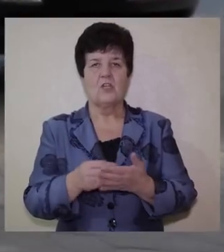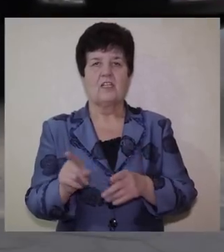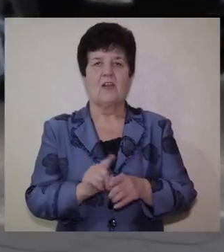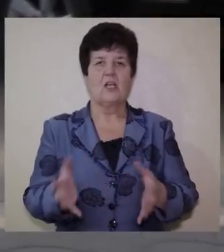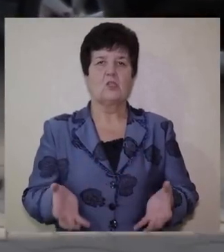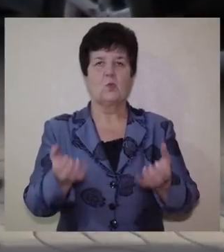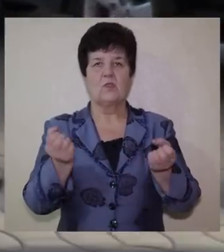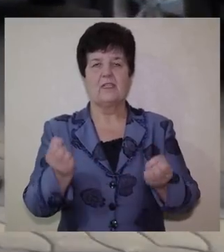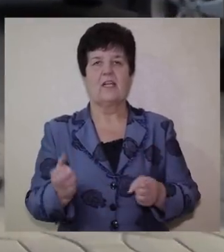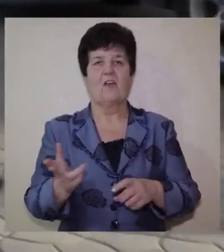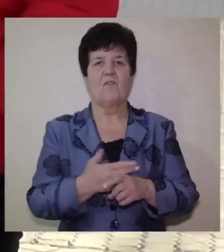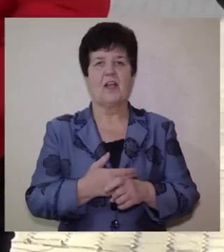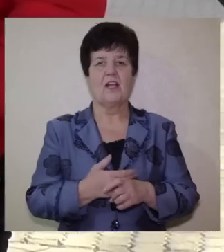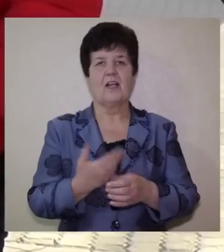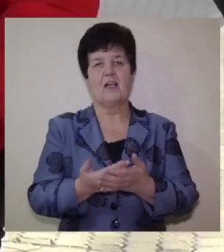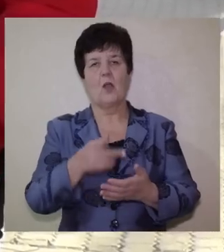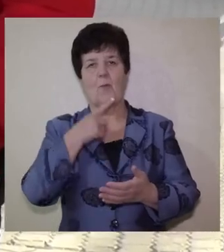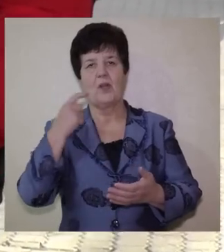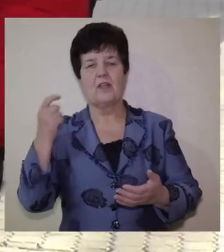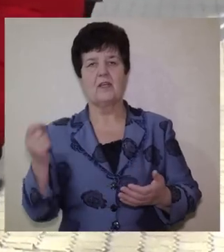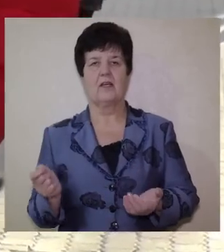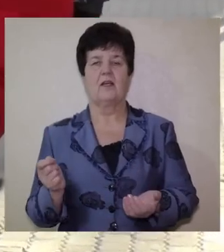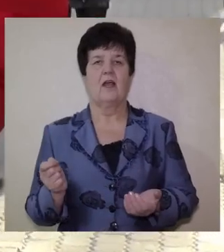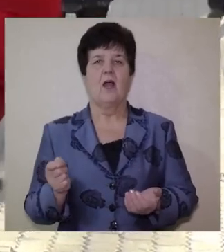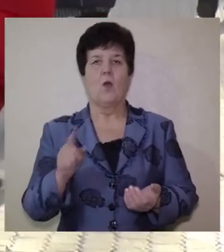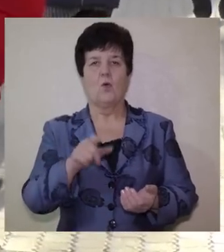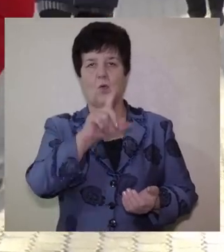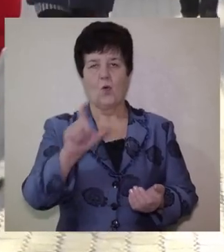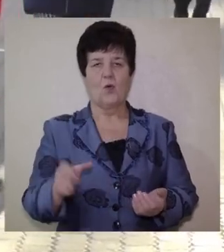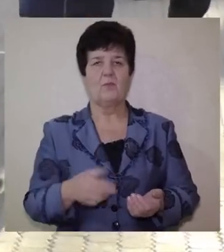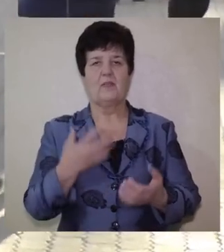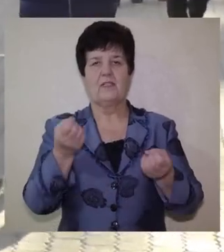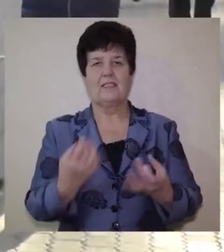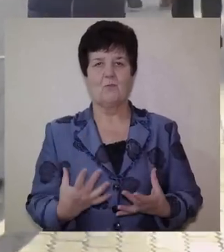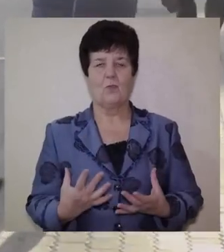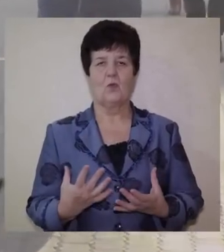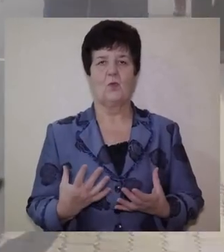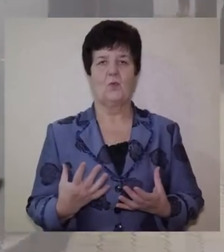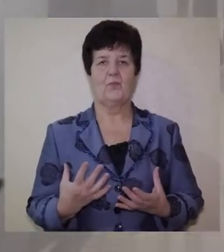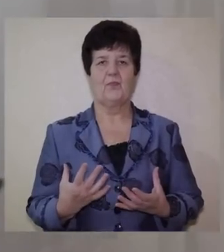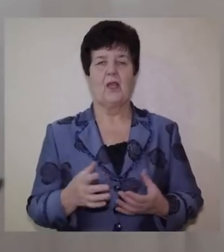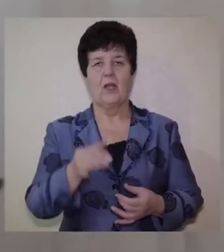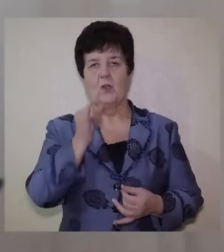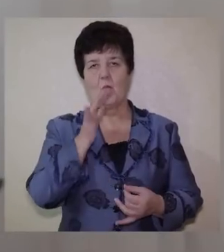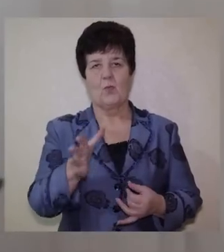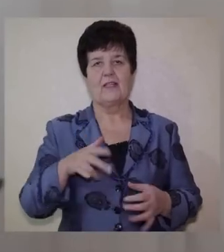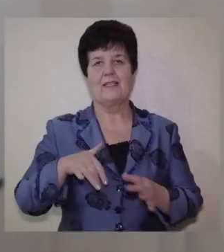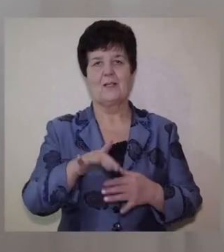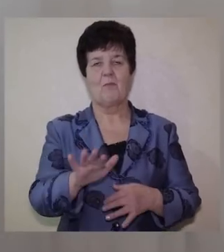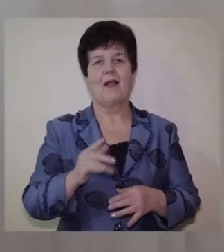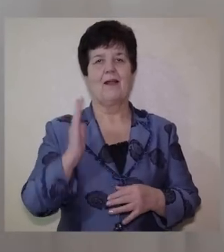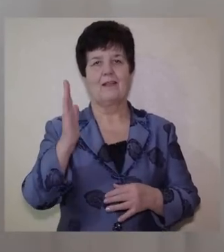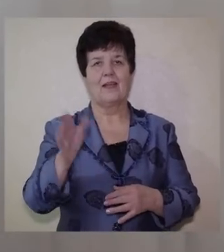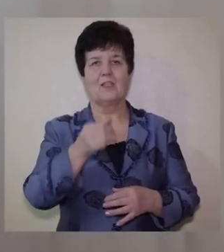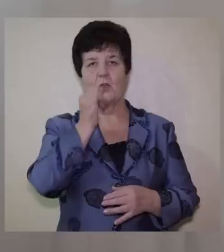fără susținere, fără apartenență politică. Un om singur, un om simplu, nu poate să